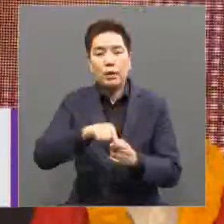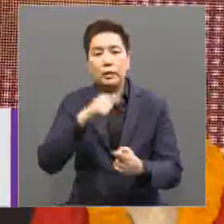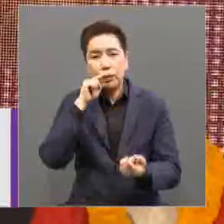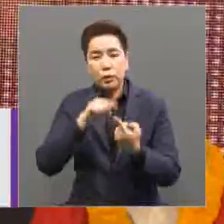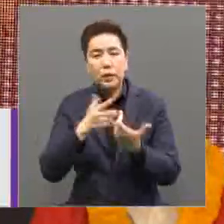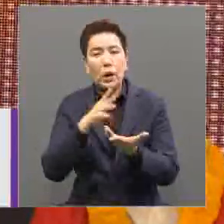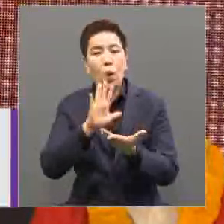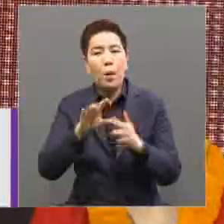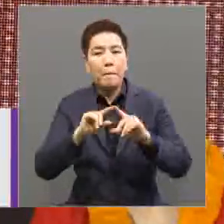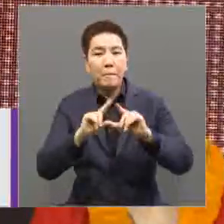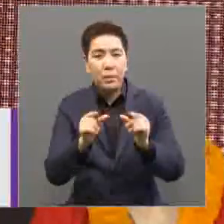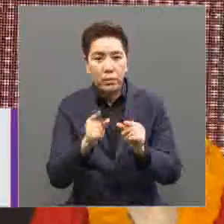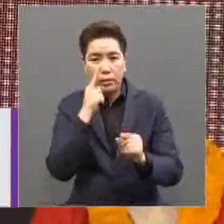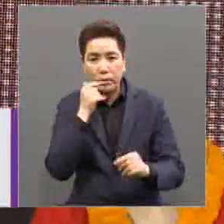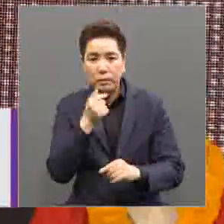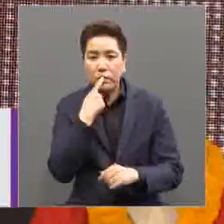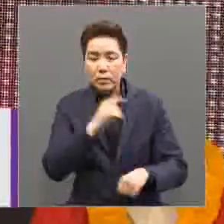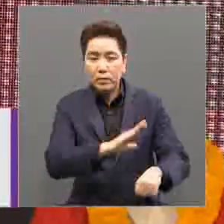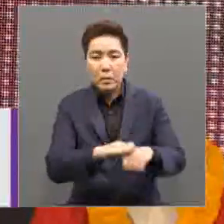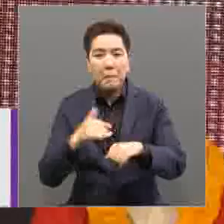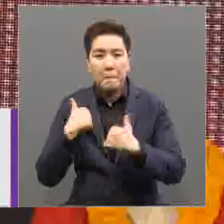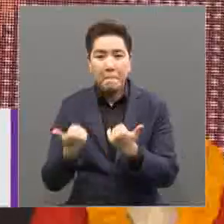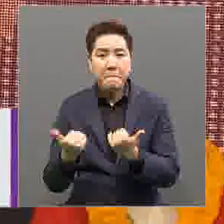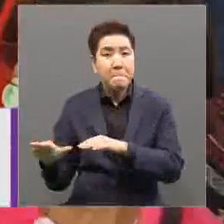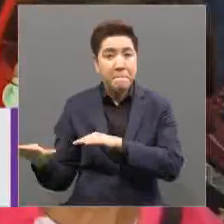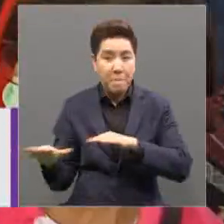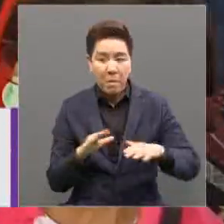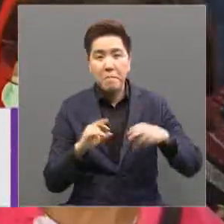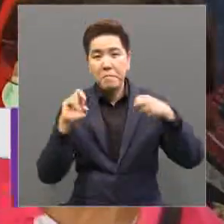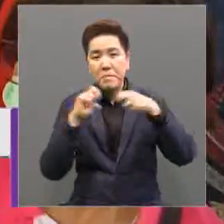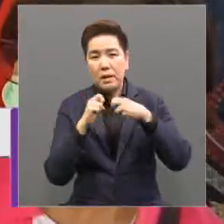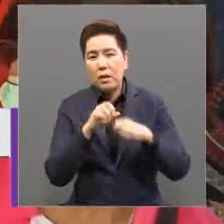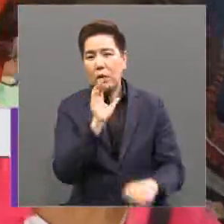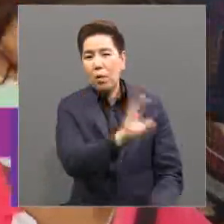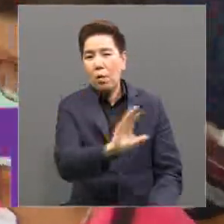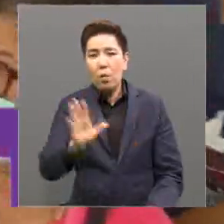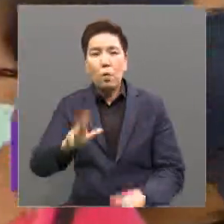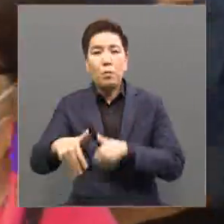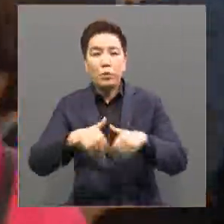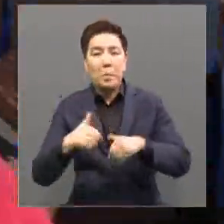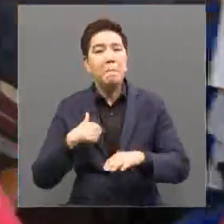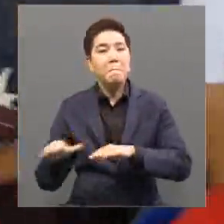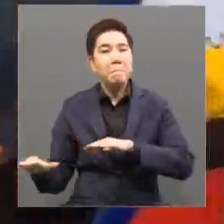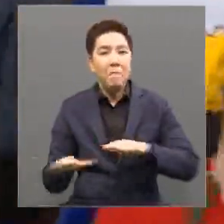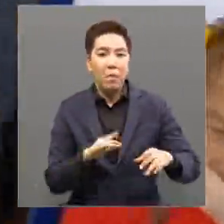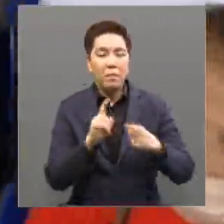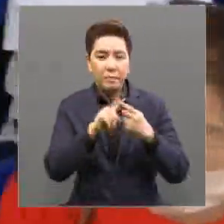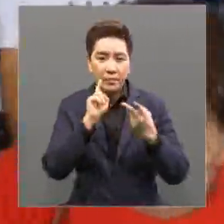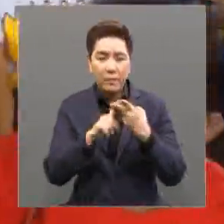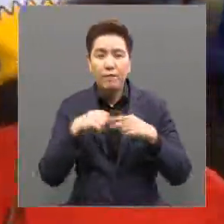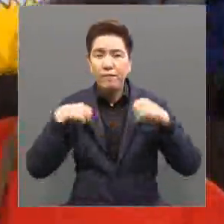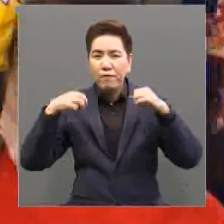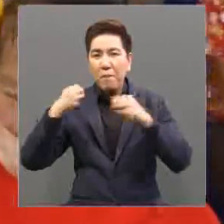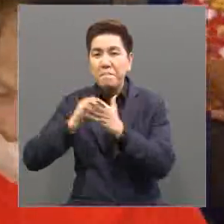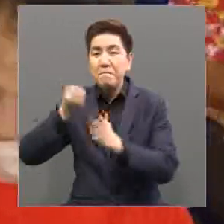ารีจังหวัดเพชรบูรณ์มีการย้ำถึงความพร้อมที่จะเข้าไปแก้ไขปัญหาปากท้องของพี่น้องประชาชนนะครับไม่ว่าจะเป็นเรื่องของค่าไฟ